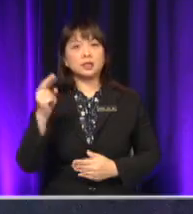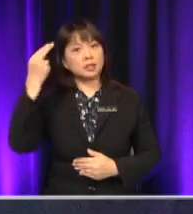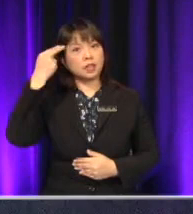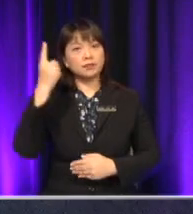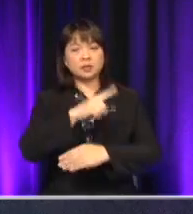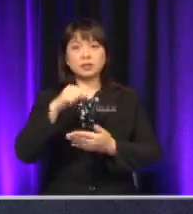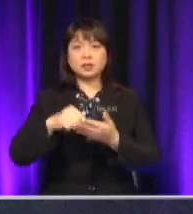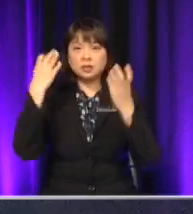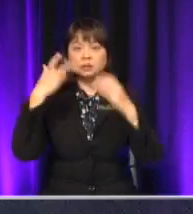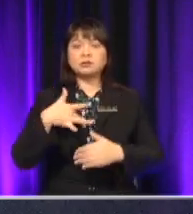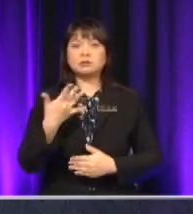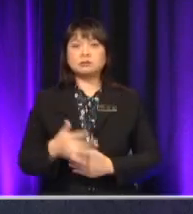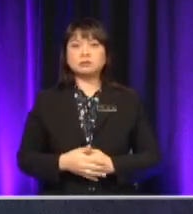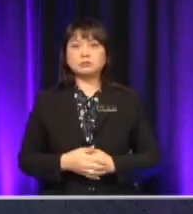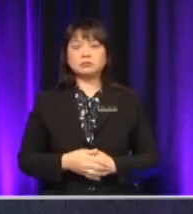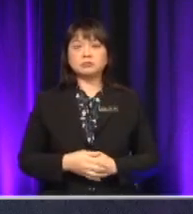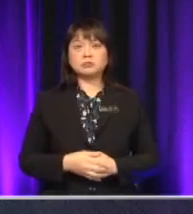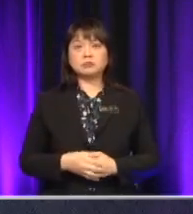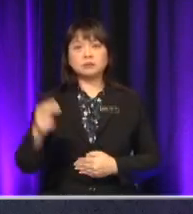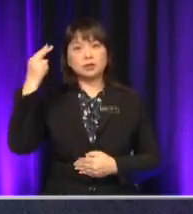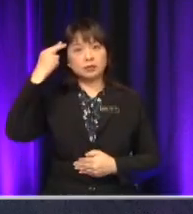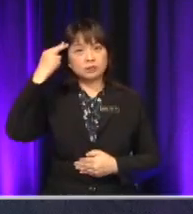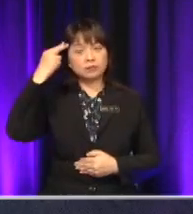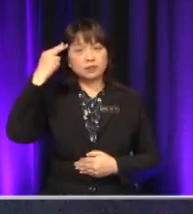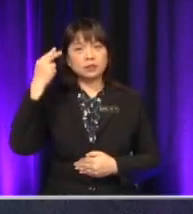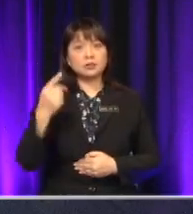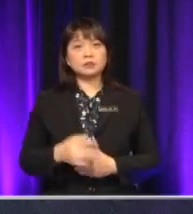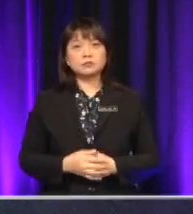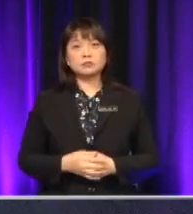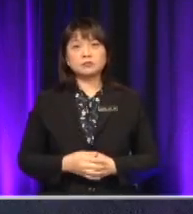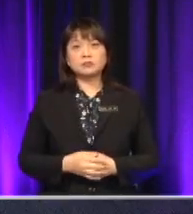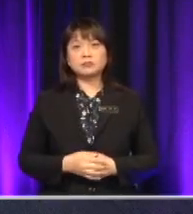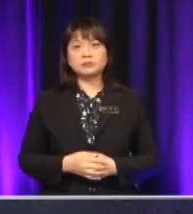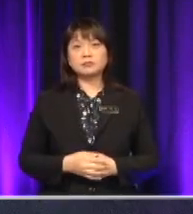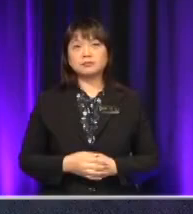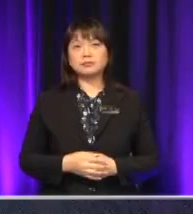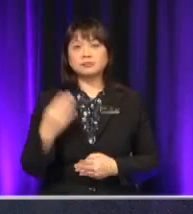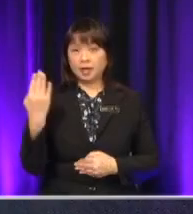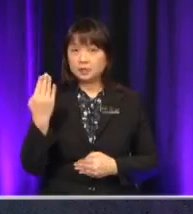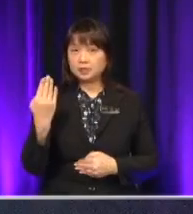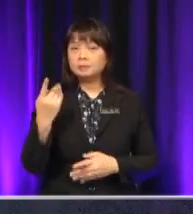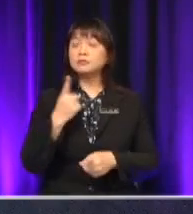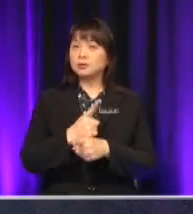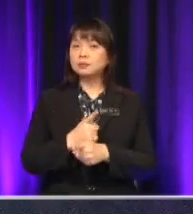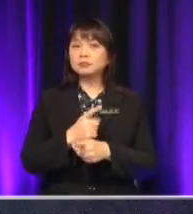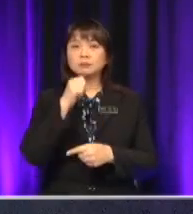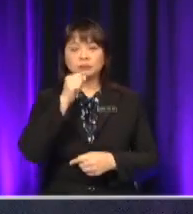Cikgu rasalah kan prestasi Hanif adalah biasa je kot. Tak, adalah